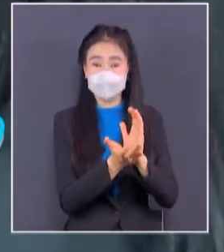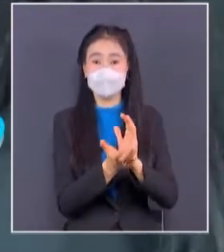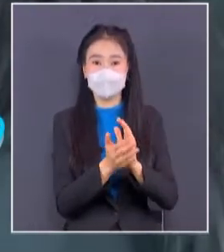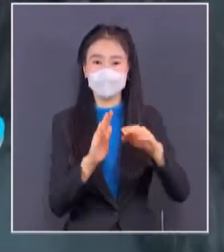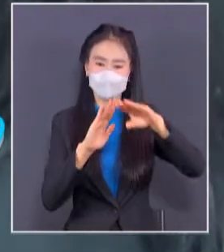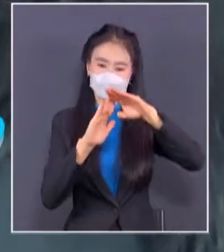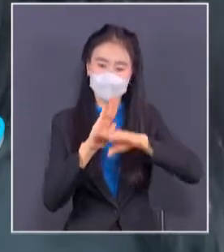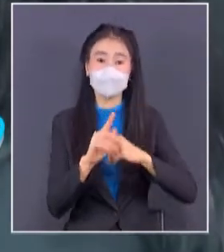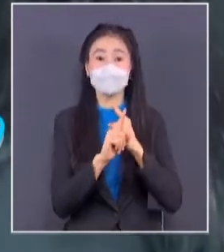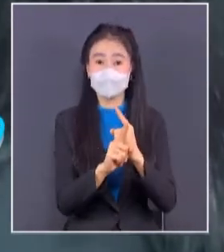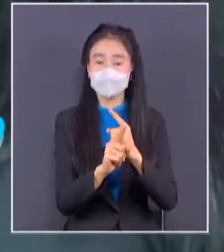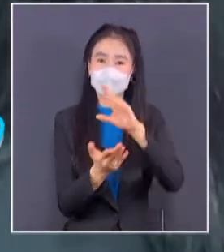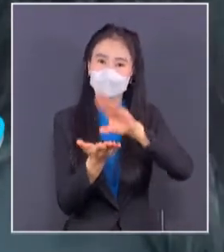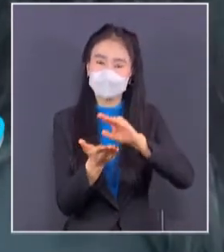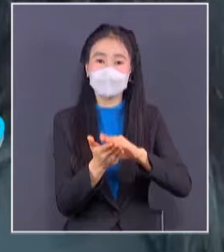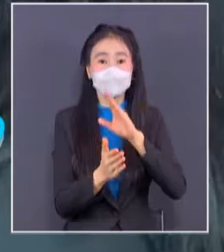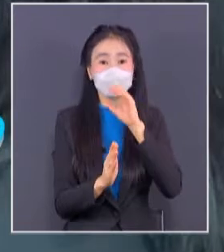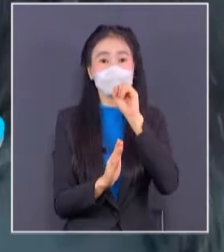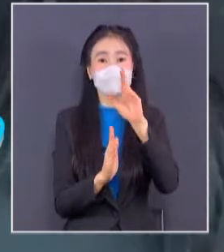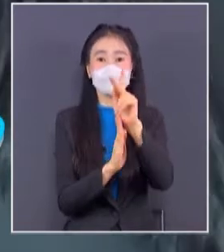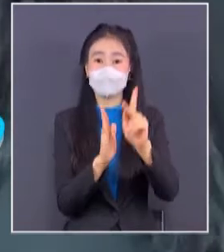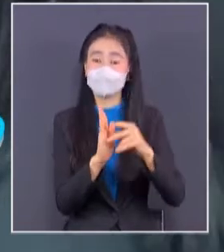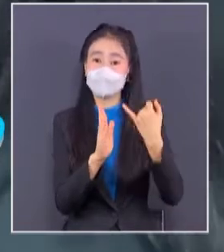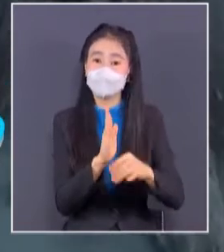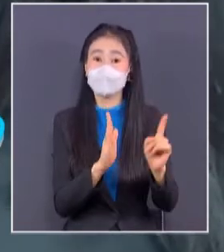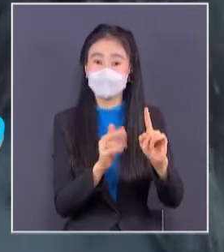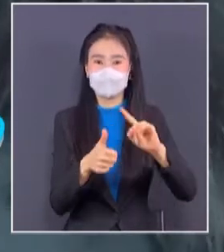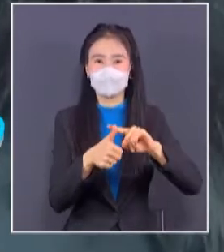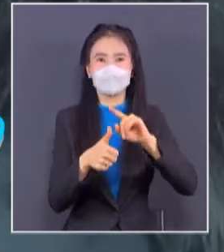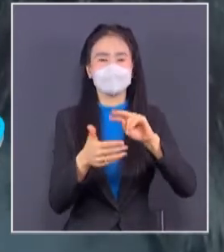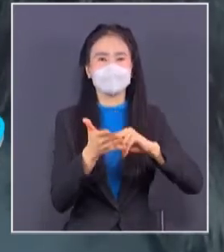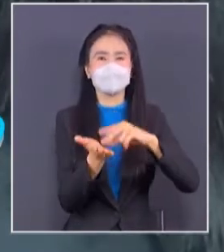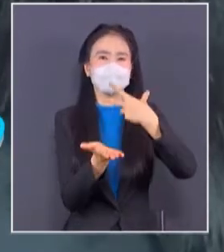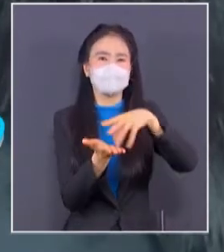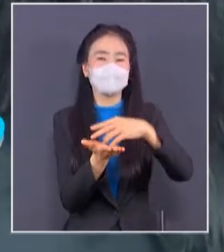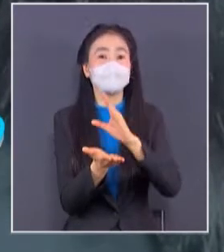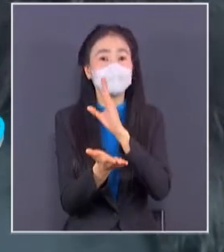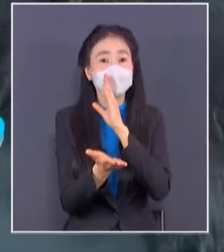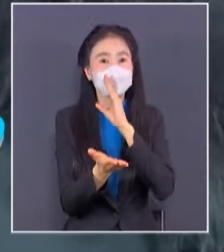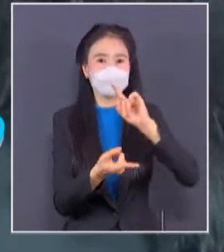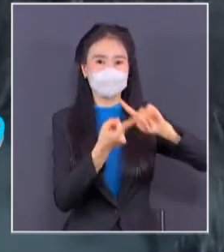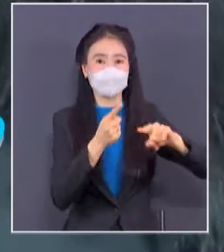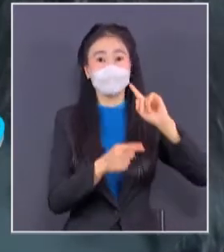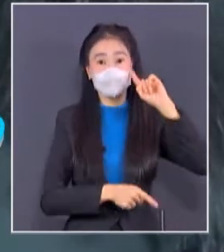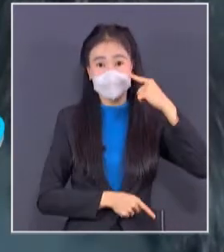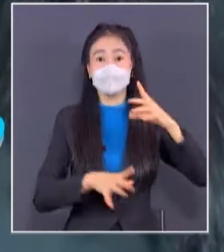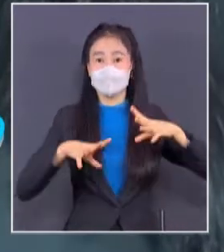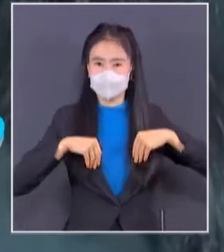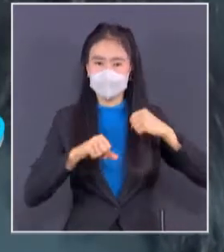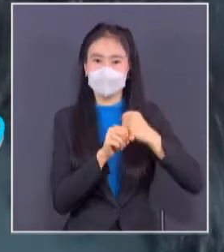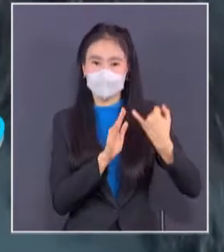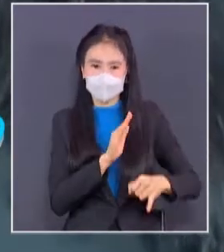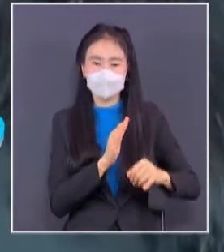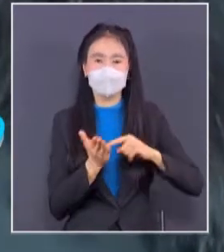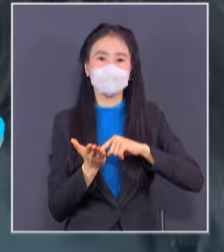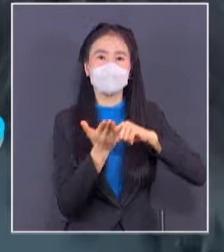ามขั้นตอนหลังจากที่แจ้งข้อกล่าวหาก็คือข้อหาให้การเท็จนะครับแล้วก็กระติกเองก็ ร ับ สารภาพแล้ว ก็นำไป